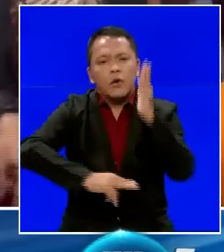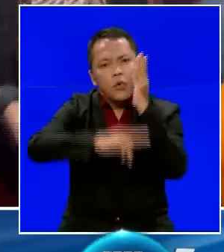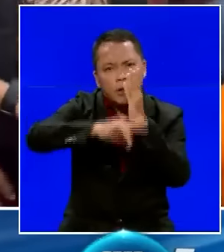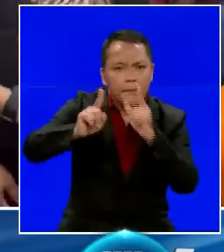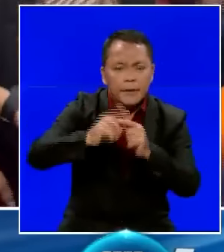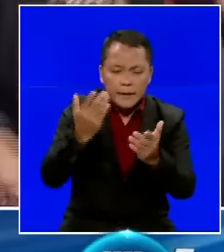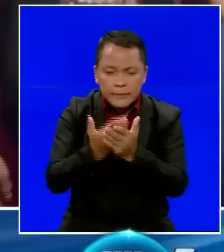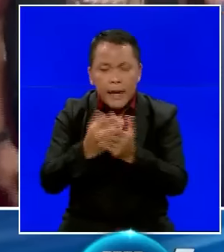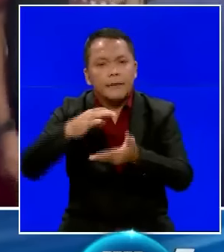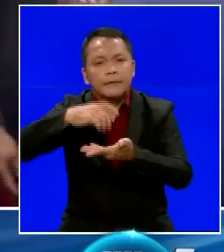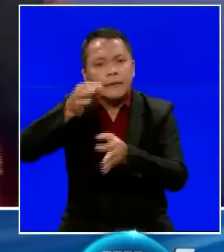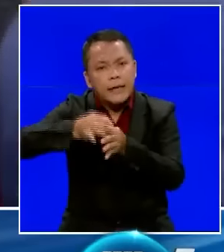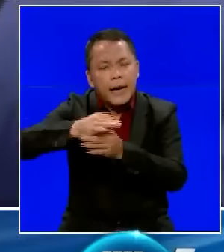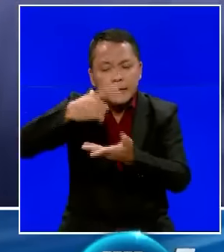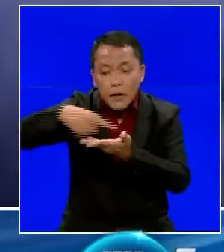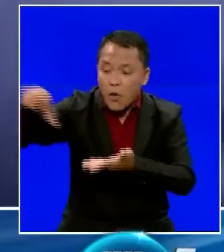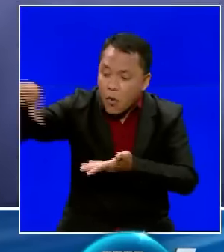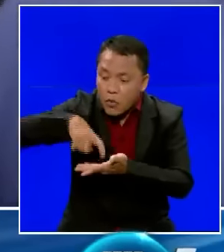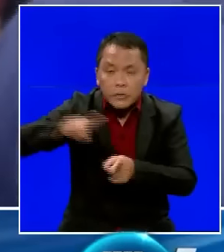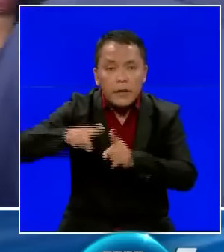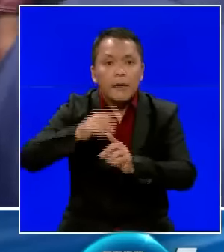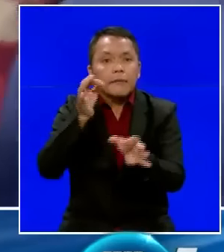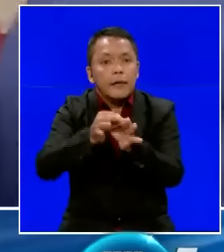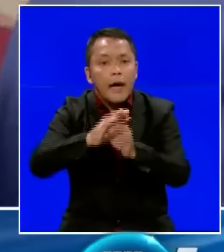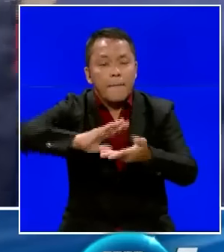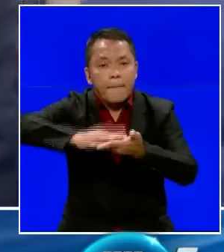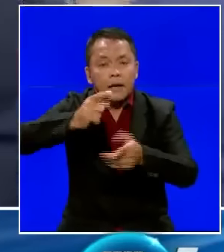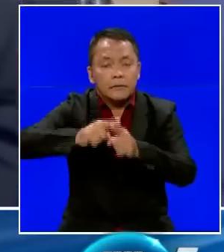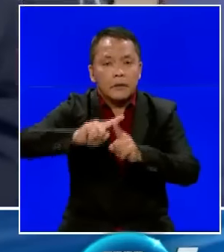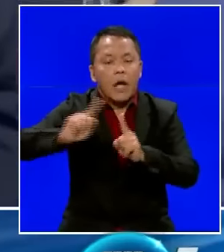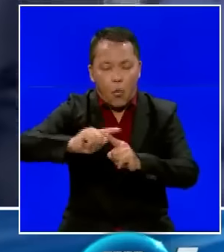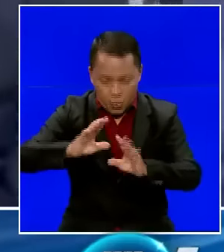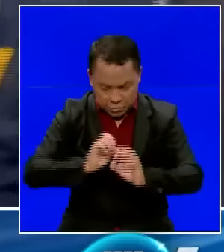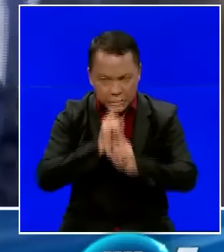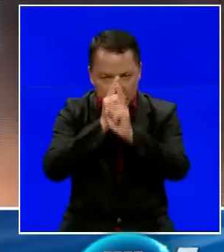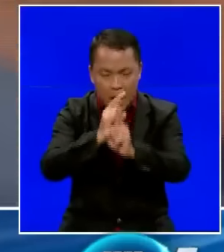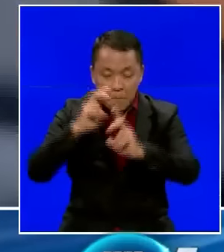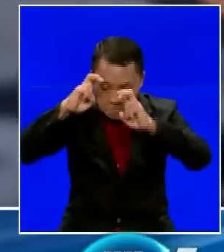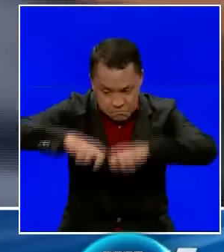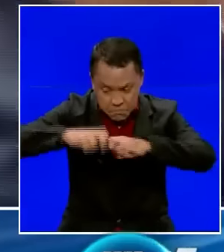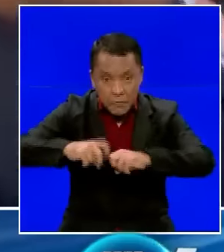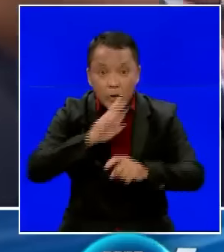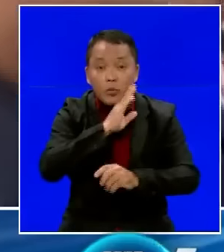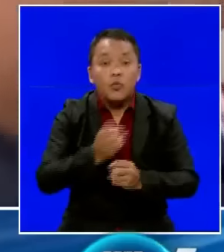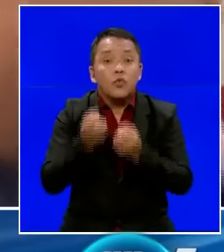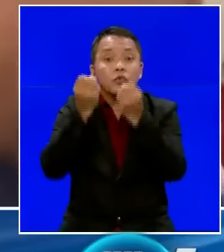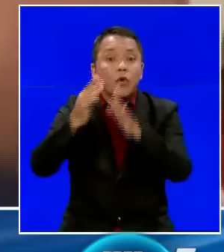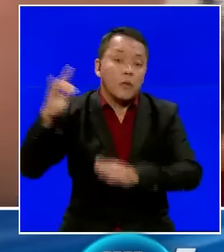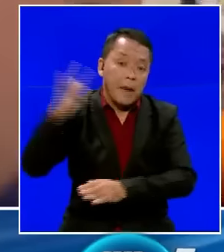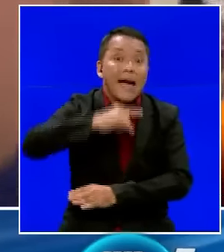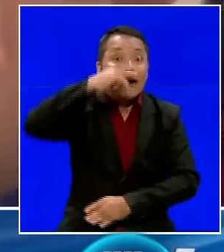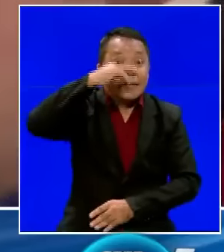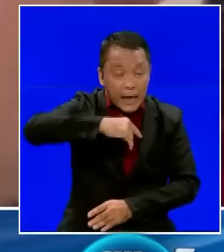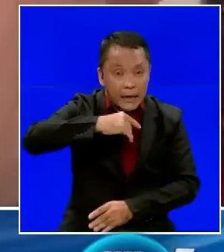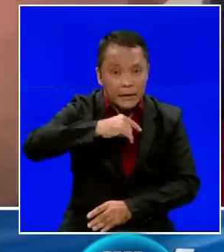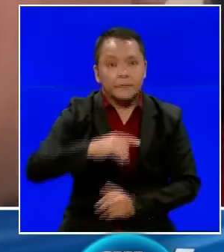งเงินที่เข้าบัญชีมาจากไหนแล้วบัญชีเนี่ยเปิดผมมันหลายเรื่องที่ต้องไปตามต่อทีนี้ถ้าเกิดจะส่งตัวกลับมาท่านผู้ชมครับก็อ